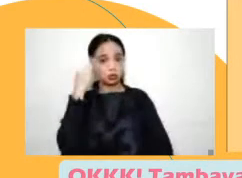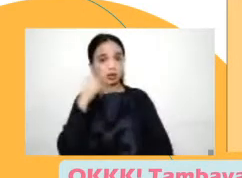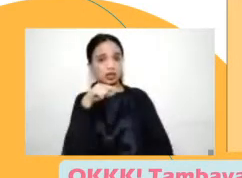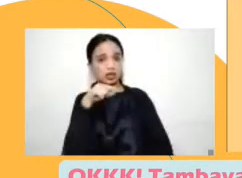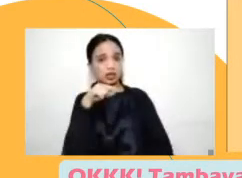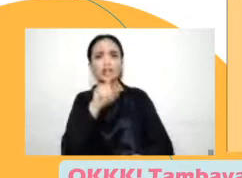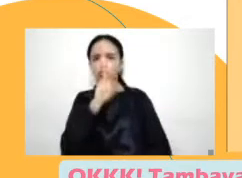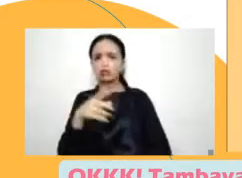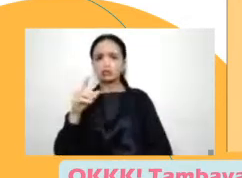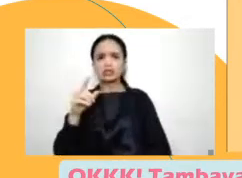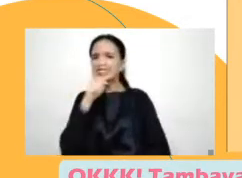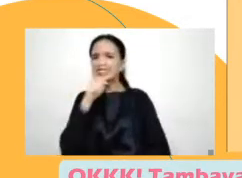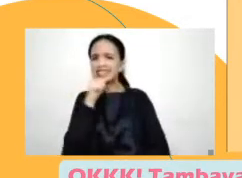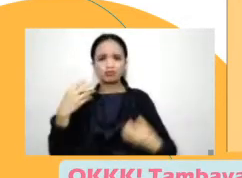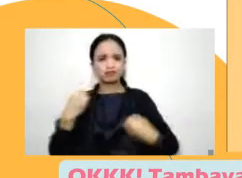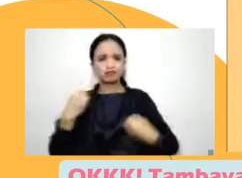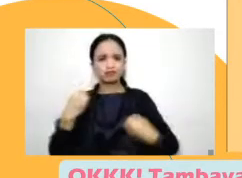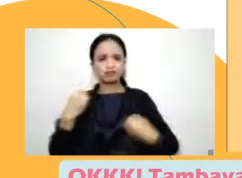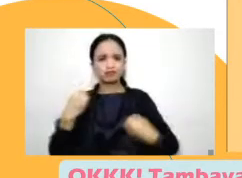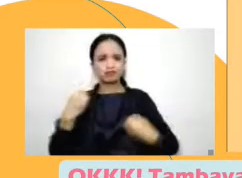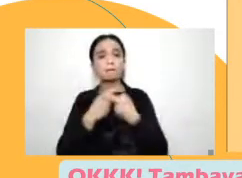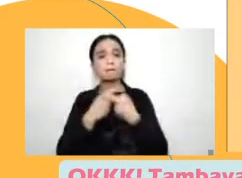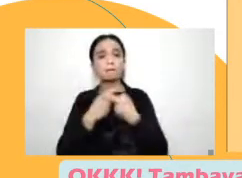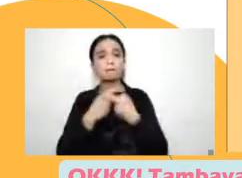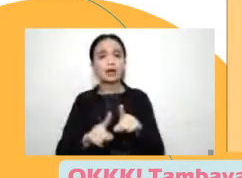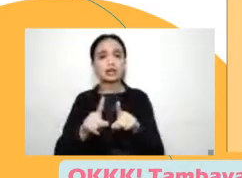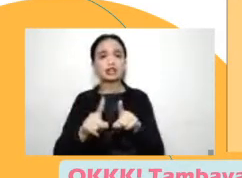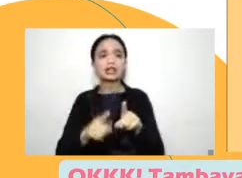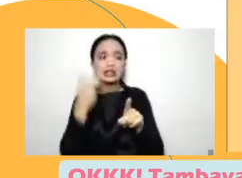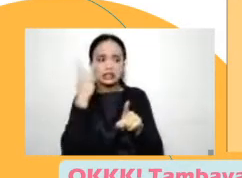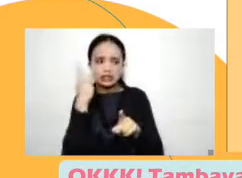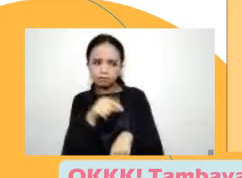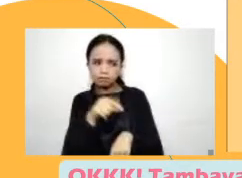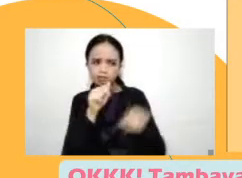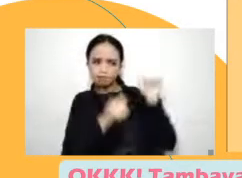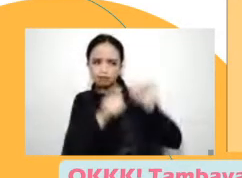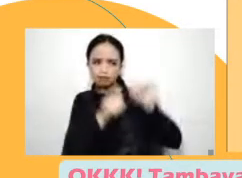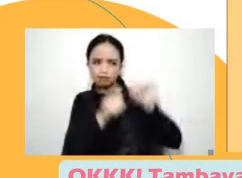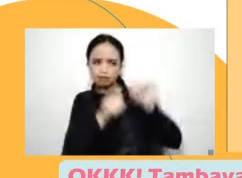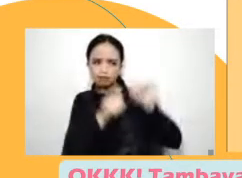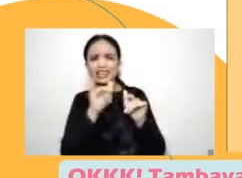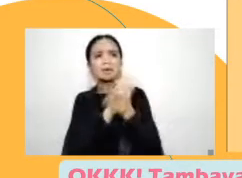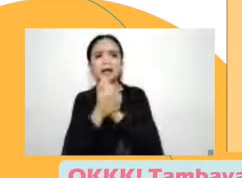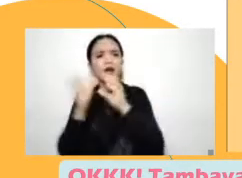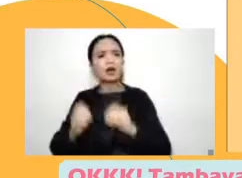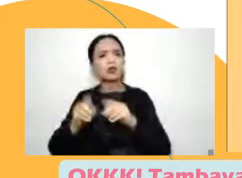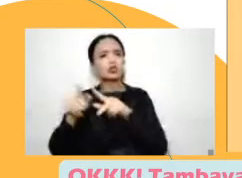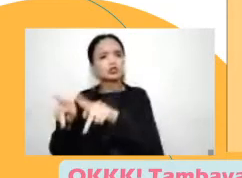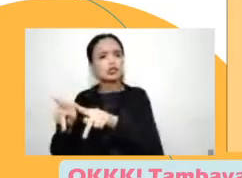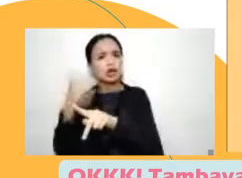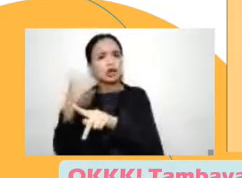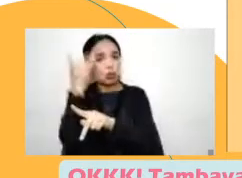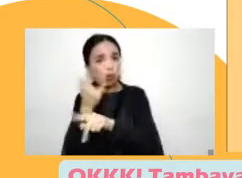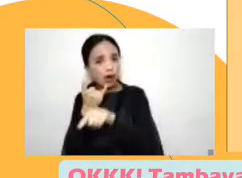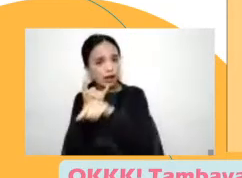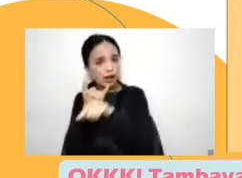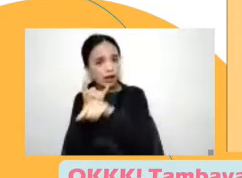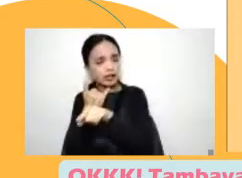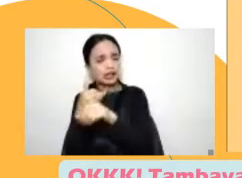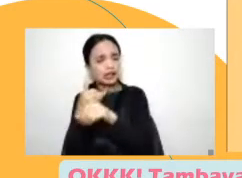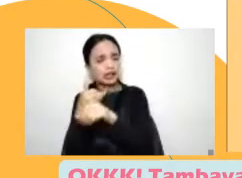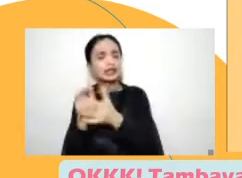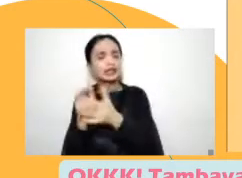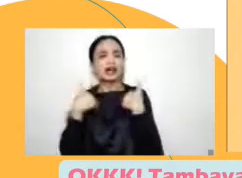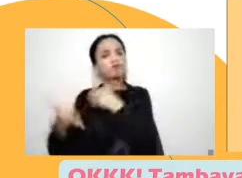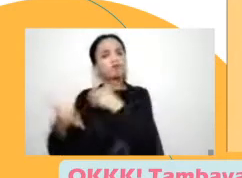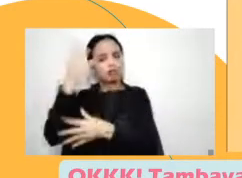katakutan, ito ay kanyang tinitingnan bilang mga oportunidad para kuhanan ng mga